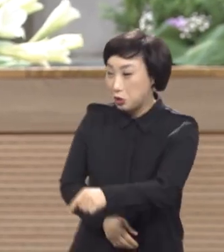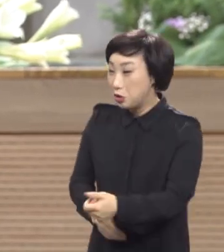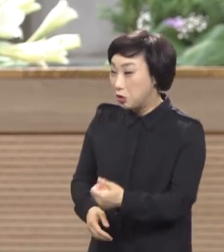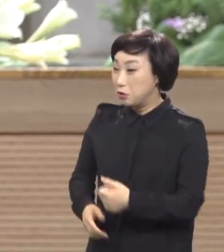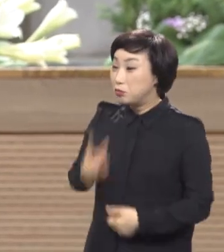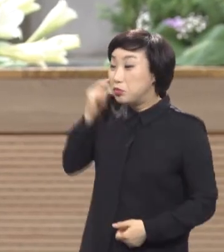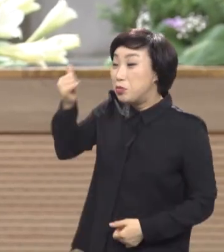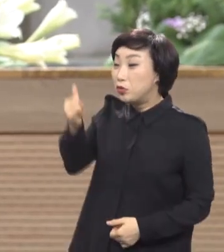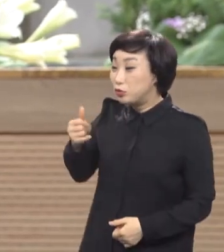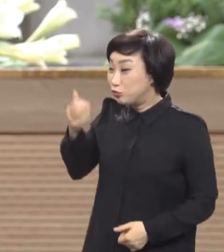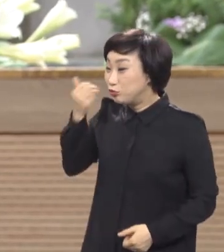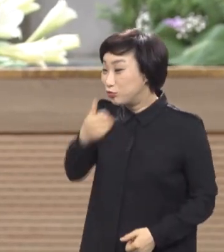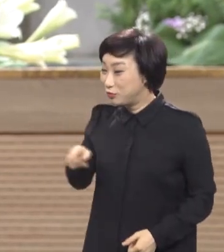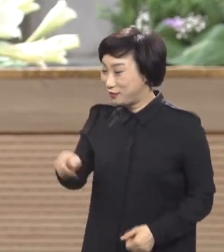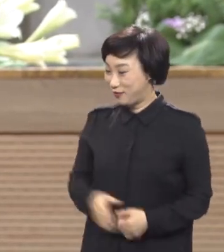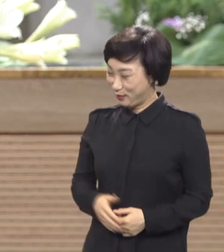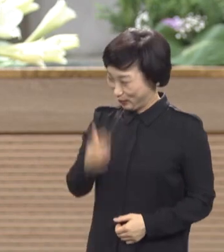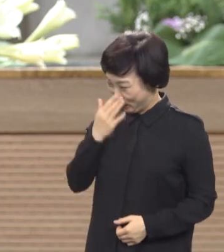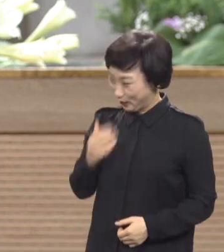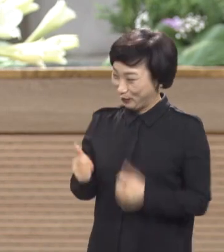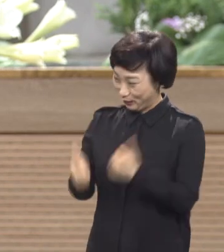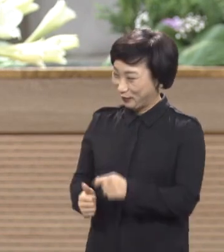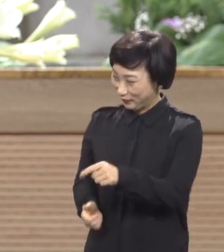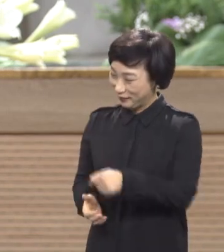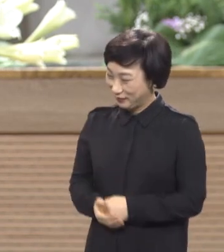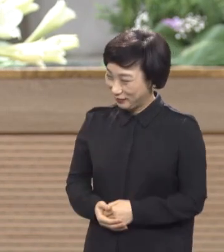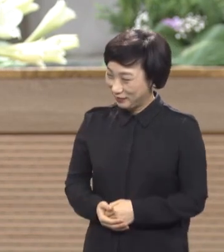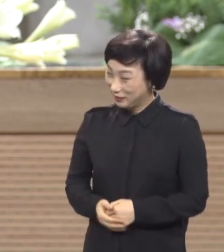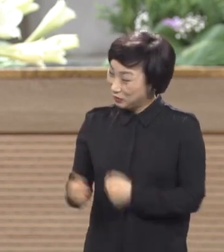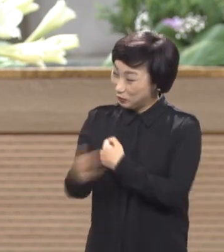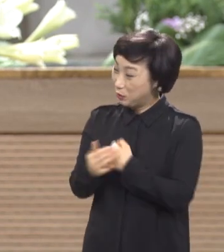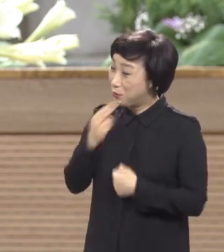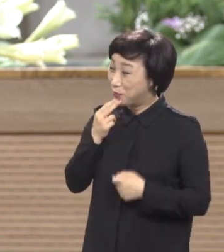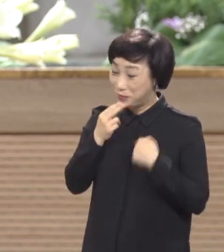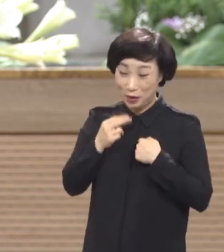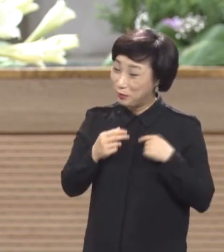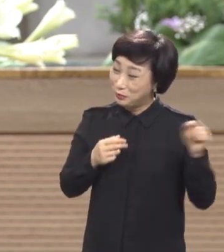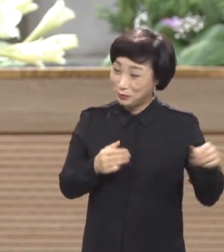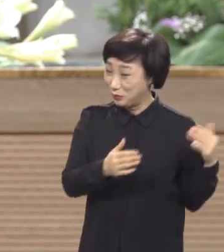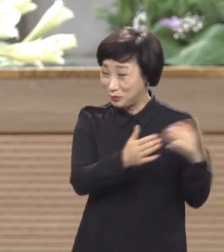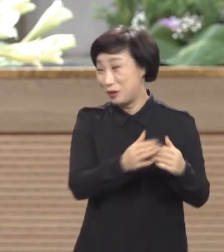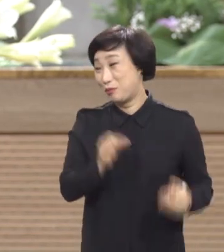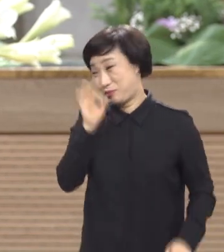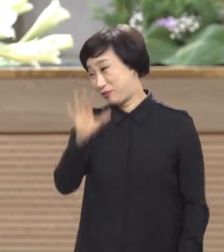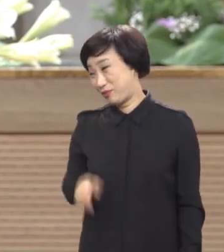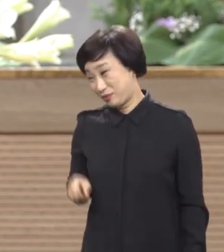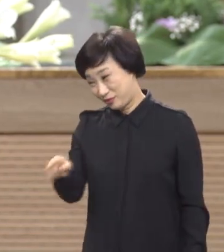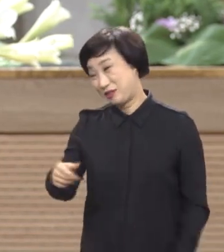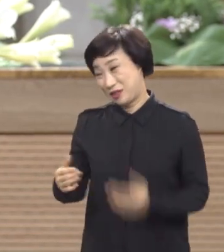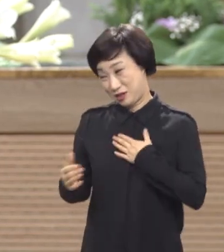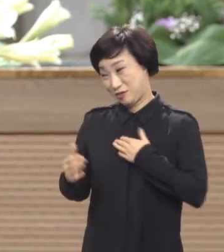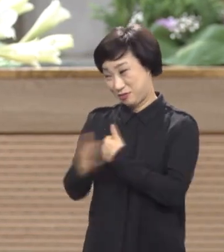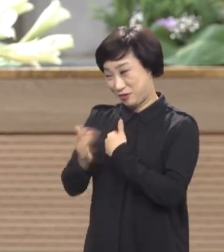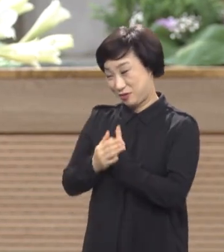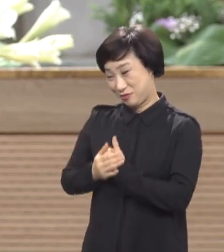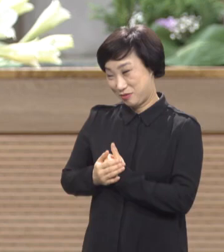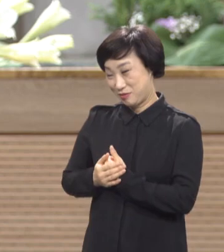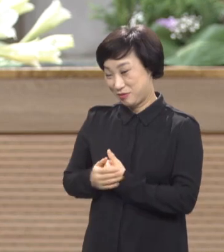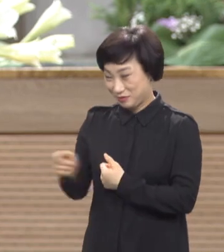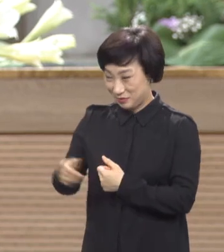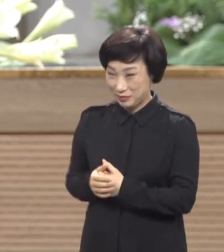아들이냐 참 착하다 너 없었으면 못 올라올 뻔했는데 니가 밀어줘서 올라왔다